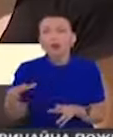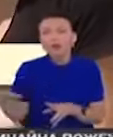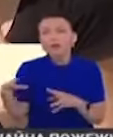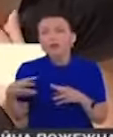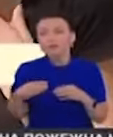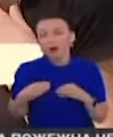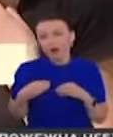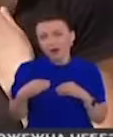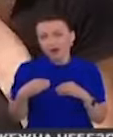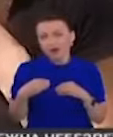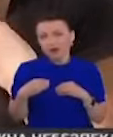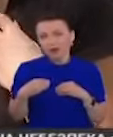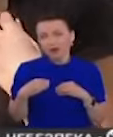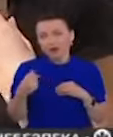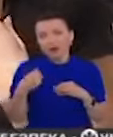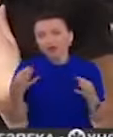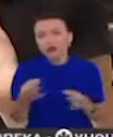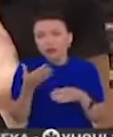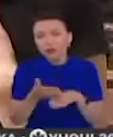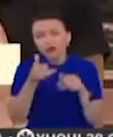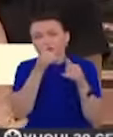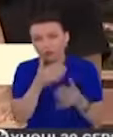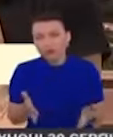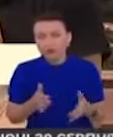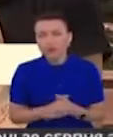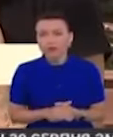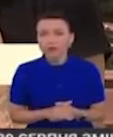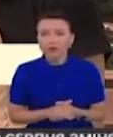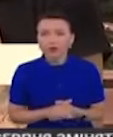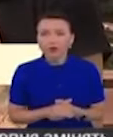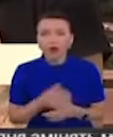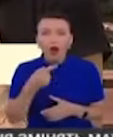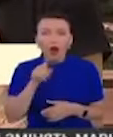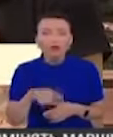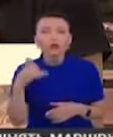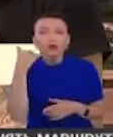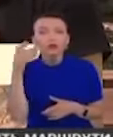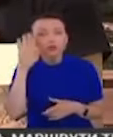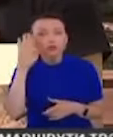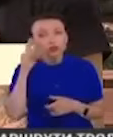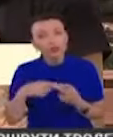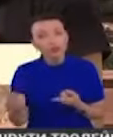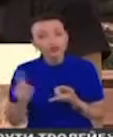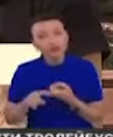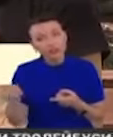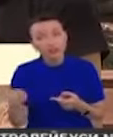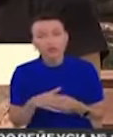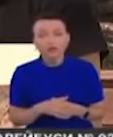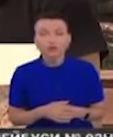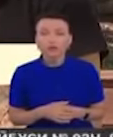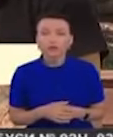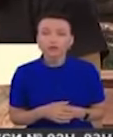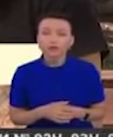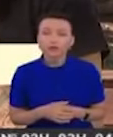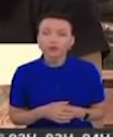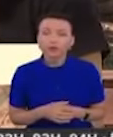Я нічого, просто допомогти не можу. А ви б тоді могли просто залишити номер напарника, для того, щоб я зв'язався з ним? От дивіться,